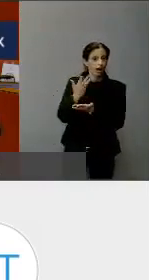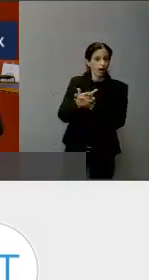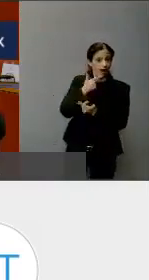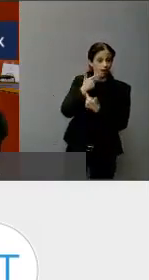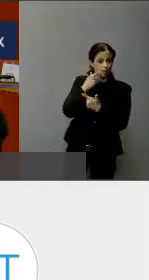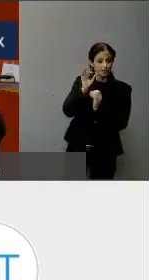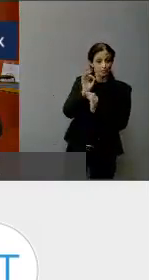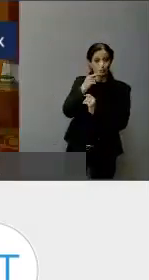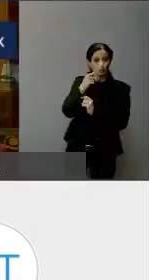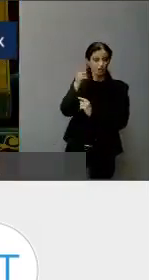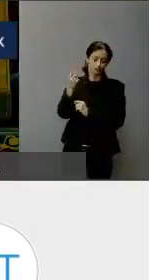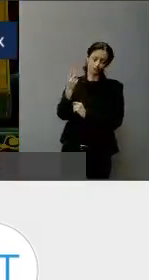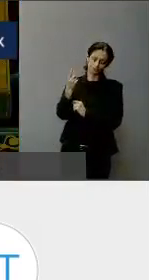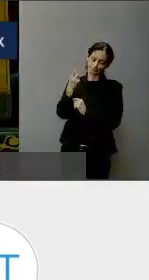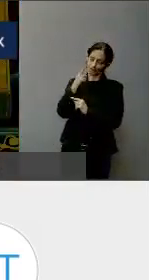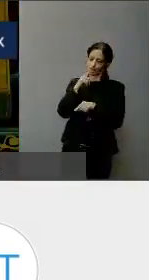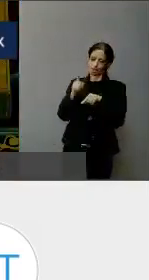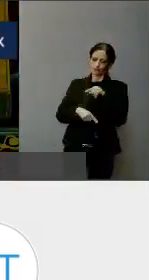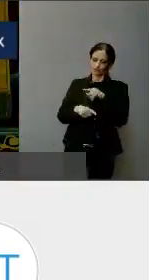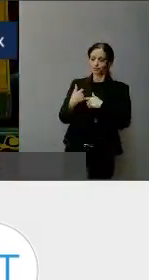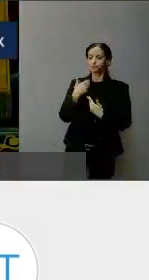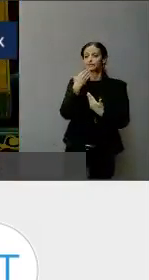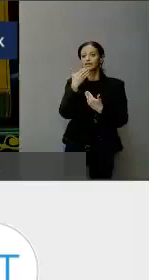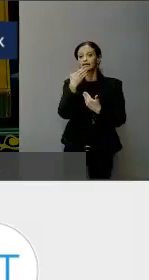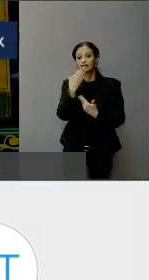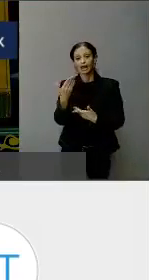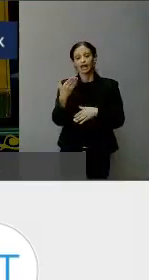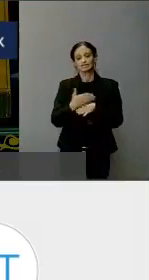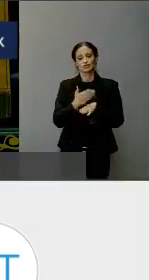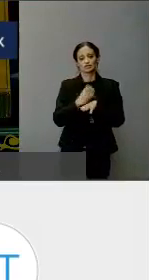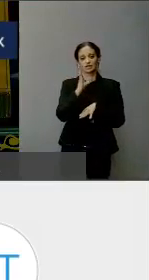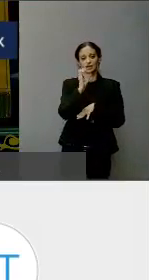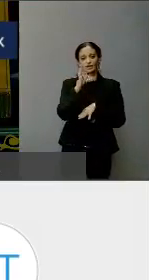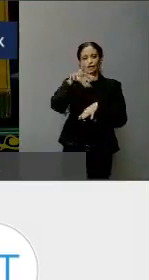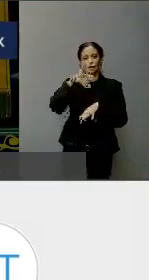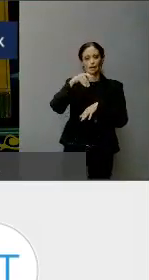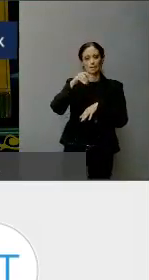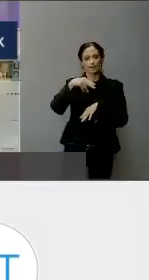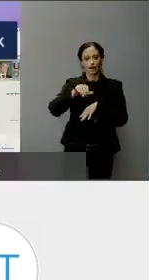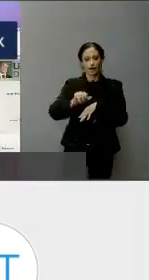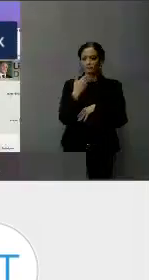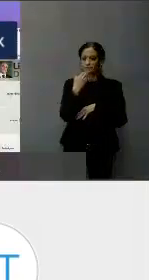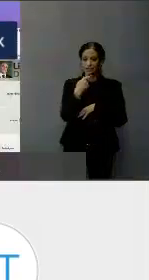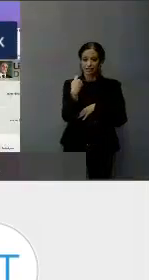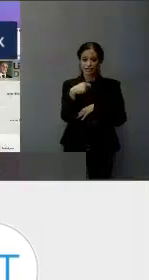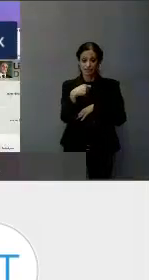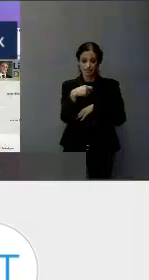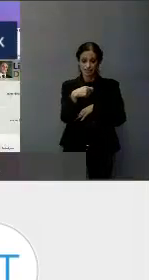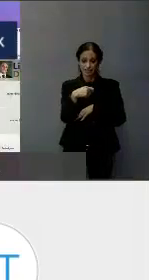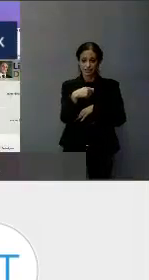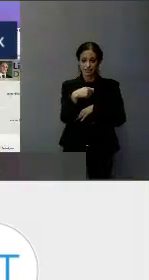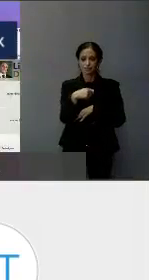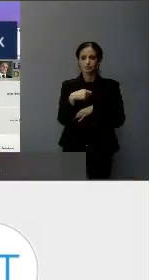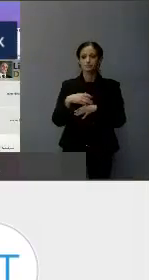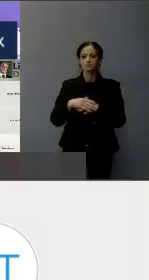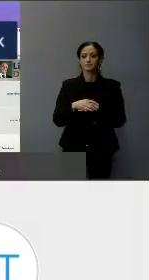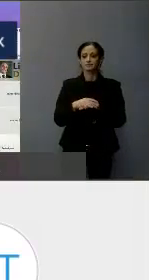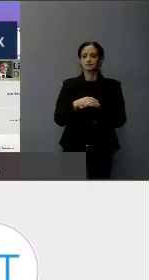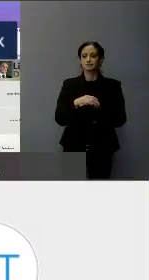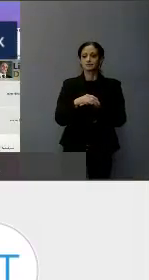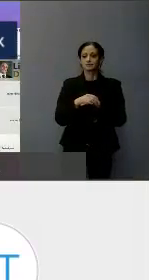grazie consigliere campanella canzo e presidente io come pensavano già parte di genovesi